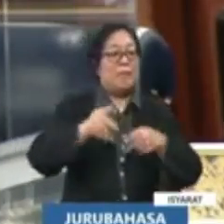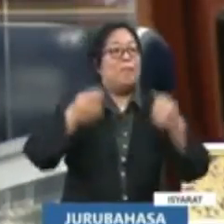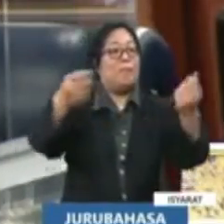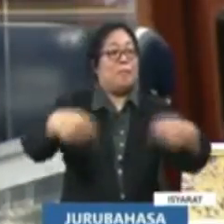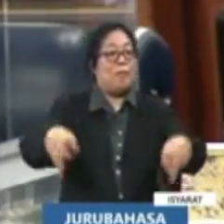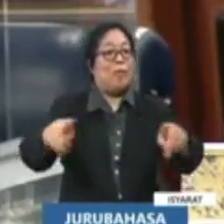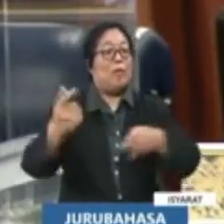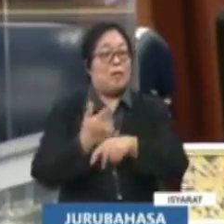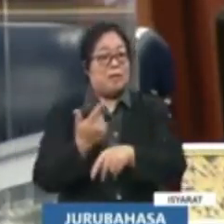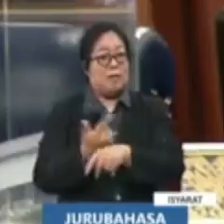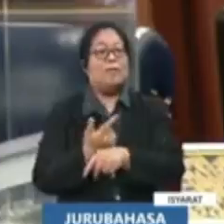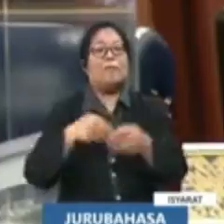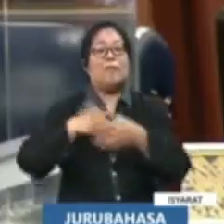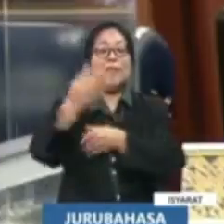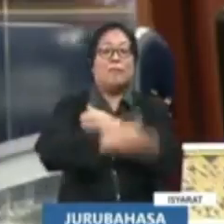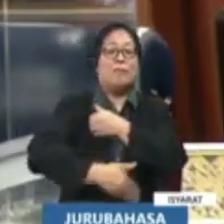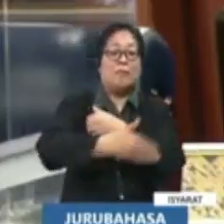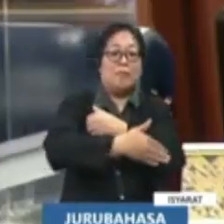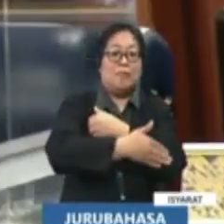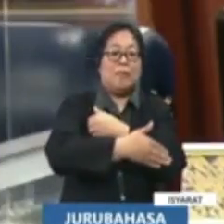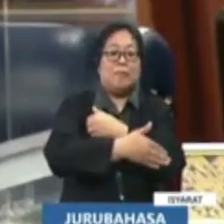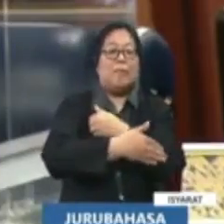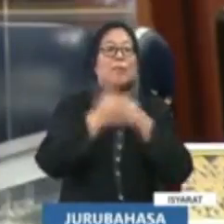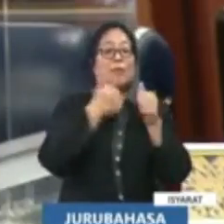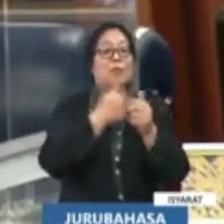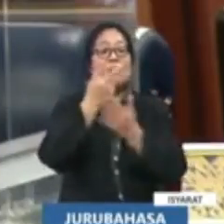untuk latihan di luar negara bagi